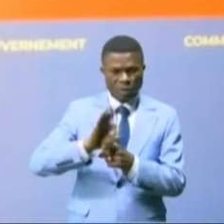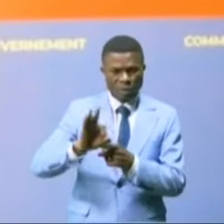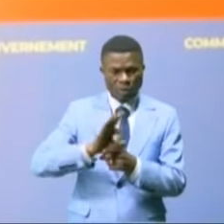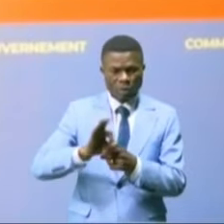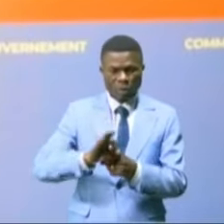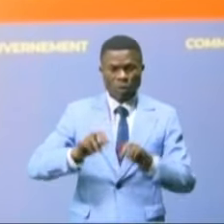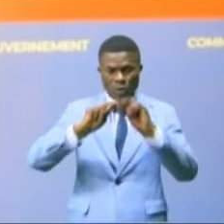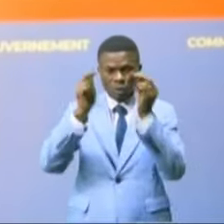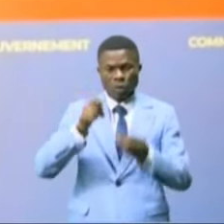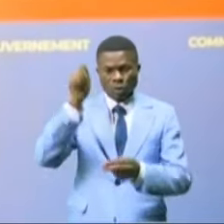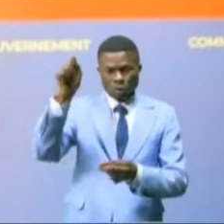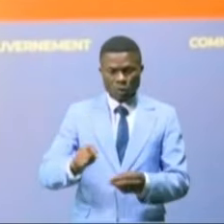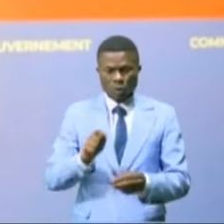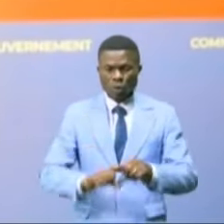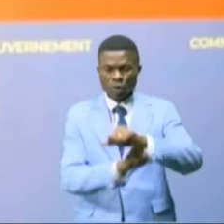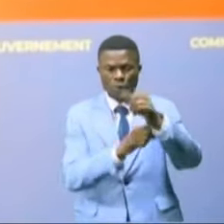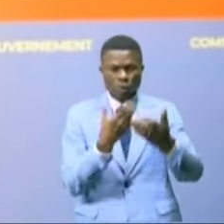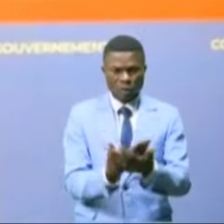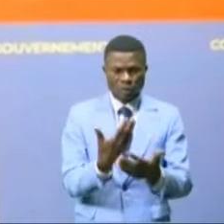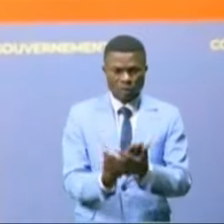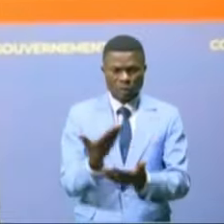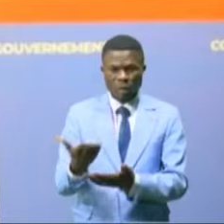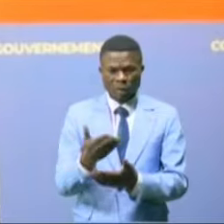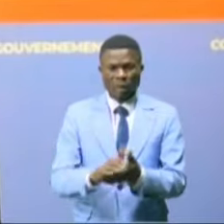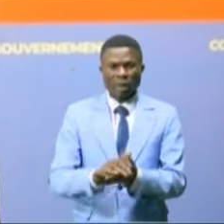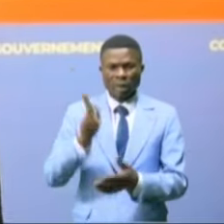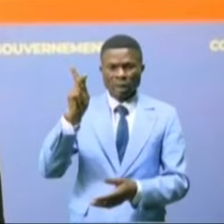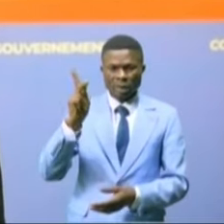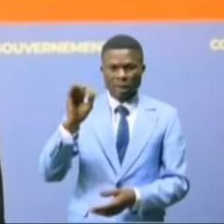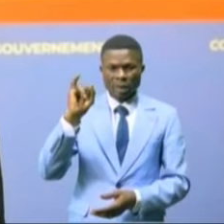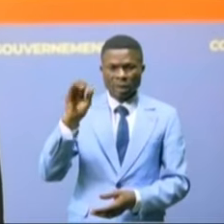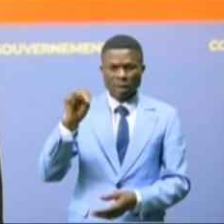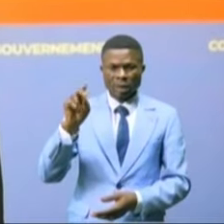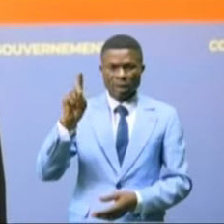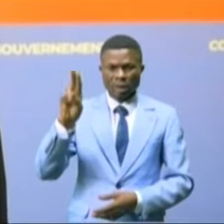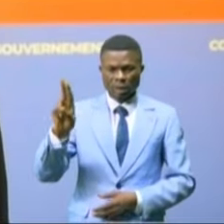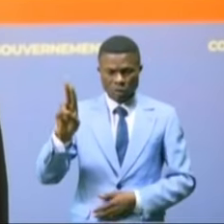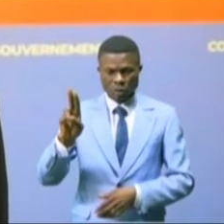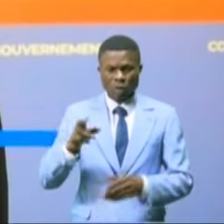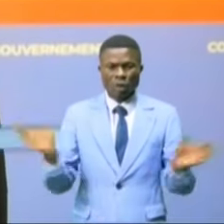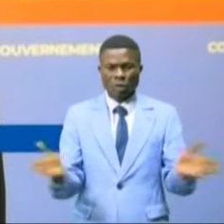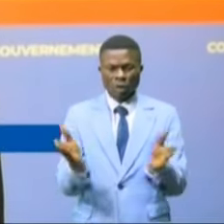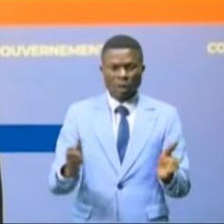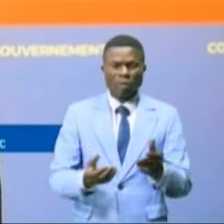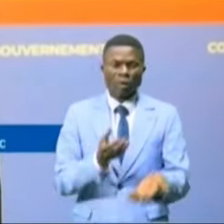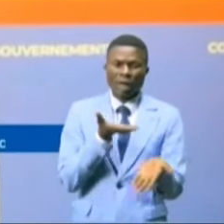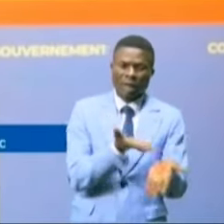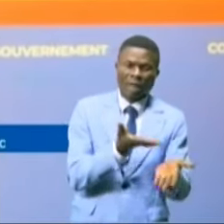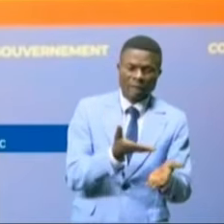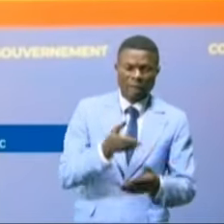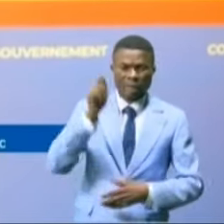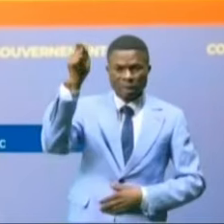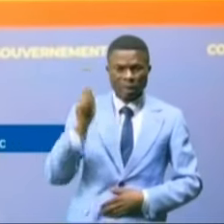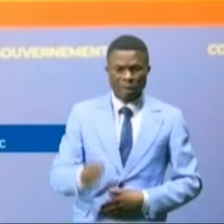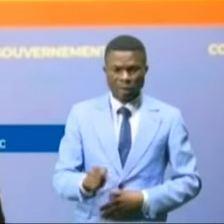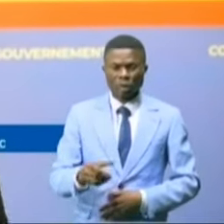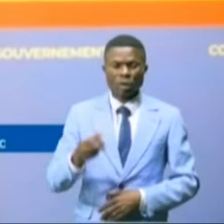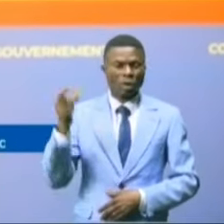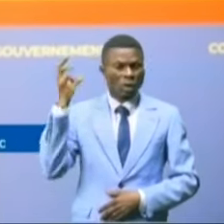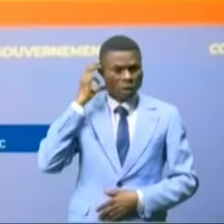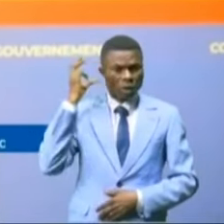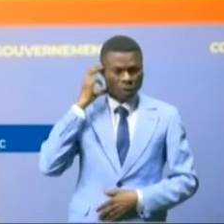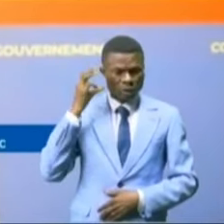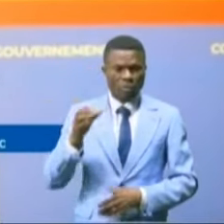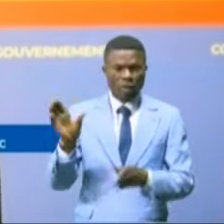brigade de réaction rapide qui se passe à Kindu. Vous avez aussi le renforcement de l'académie militaire à Kananga, qui est une académie qui a